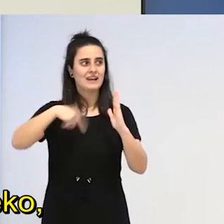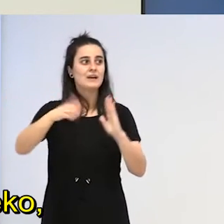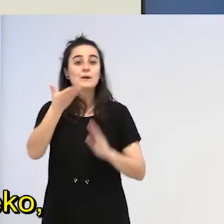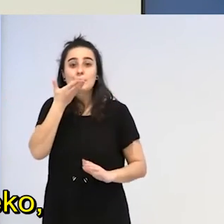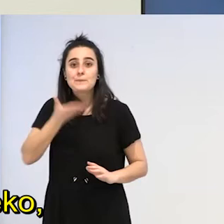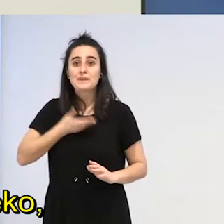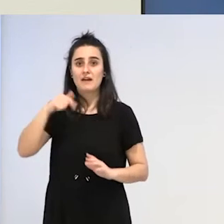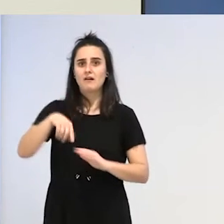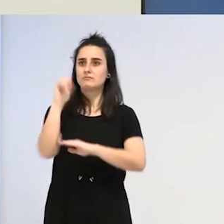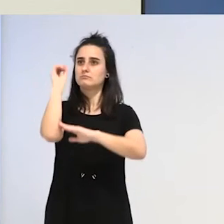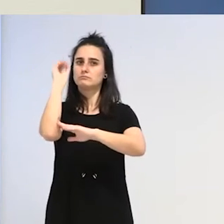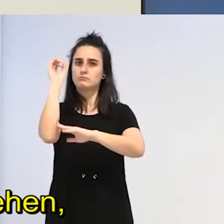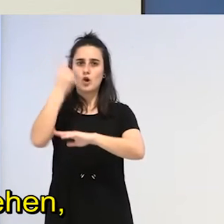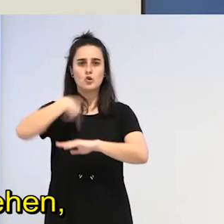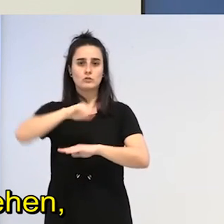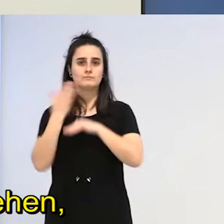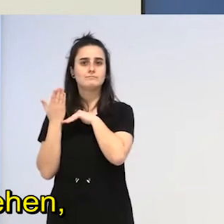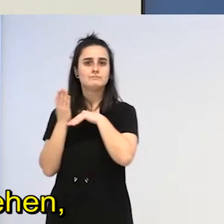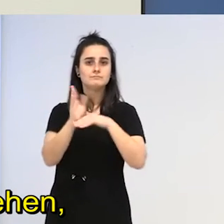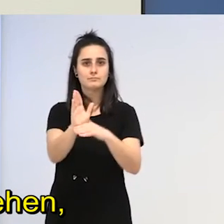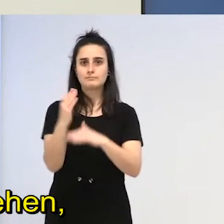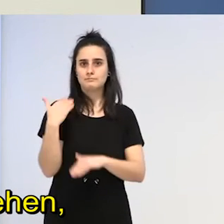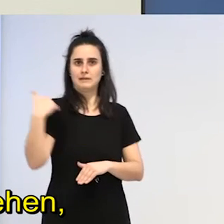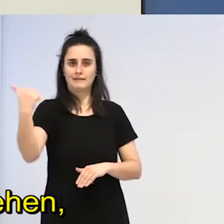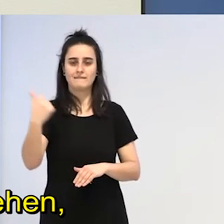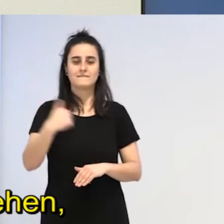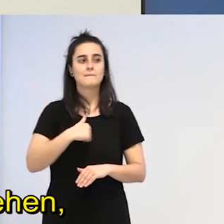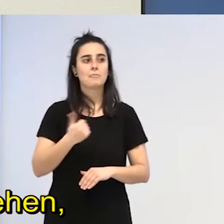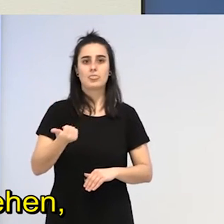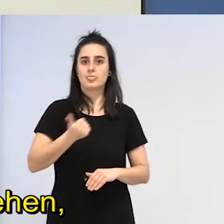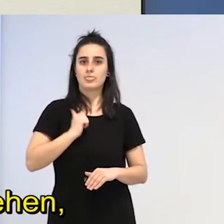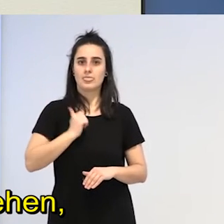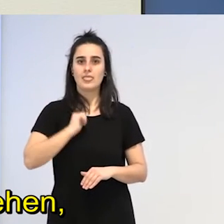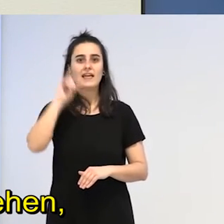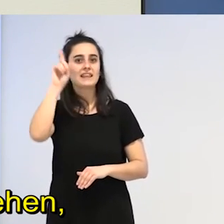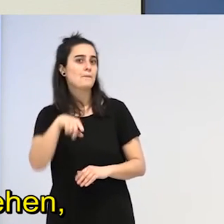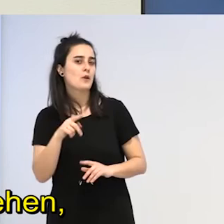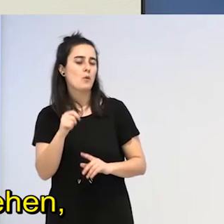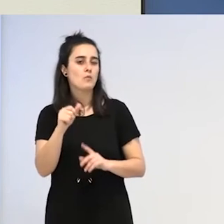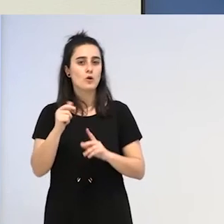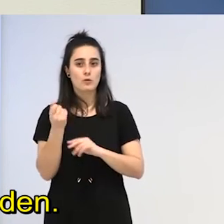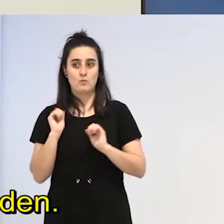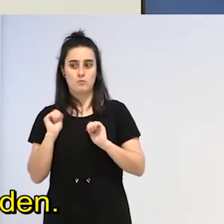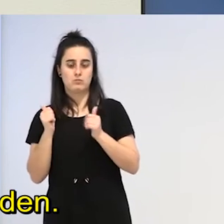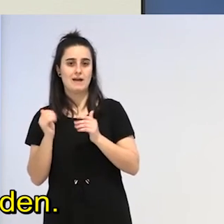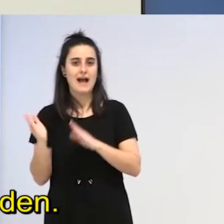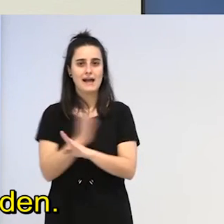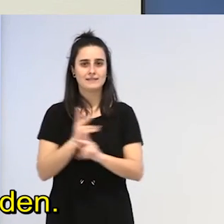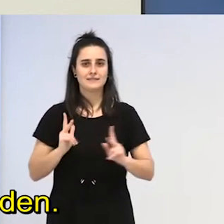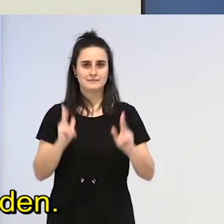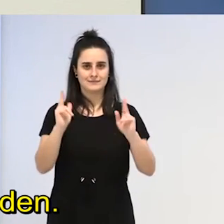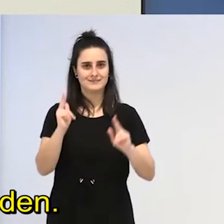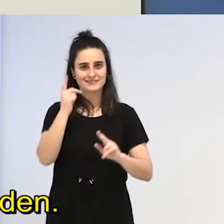entzaldiaren aurkezpena egiteko eta aprobetsatuko dut tartutxo bat egite hasi baino lehen